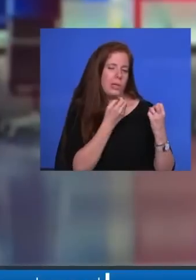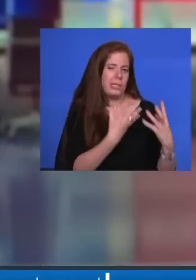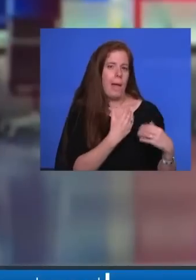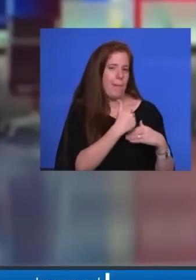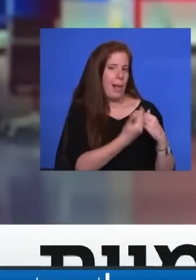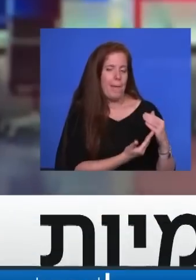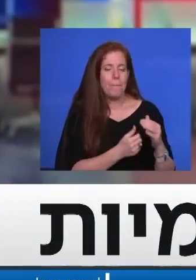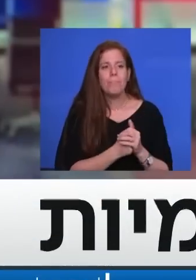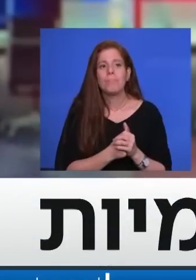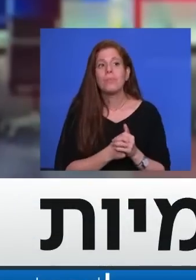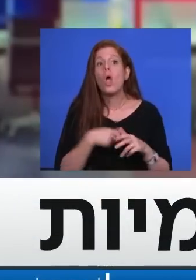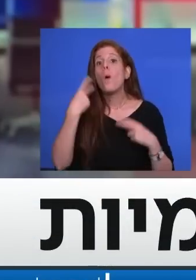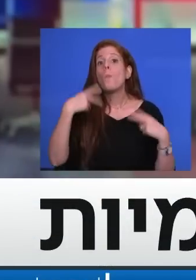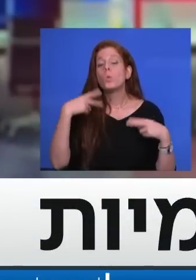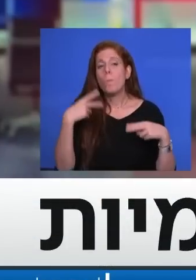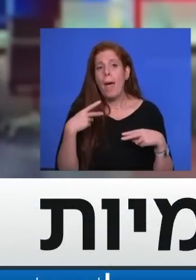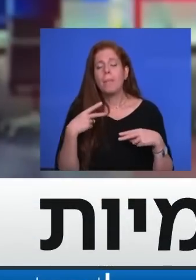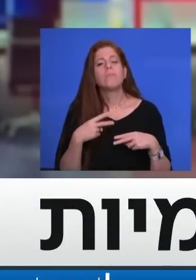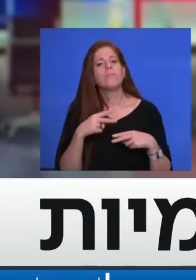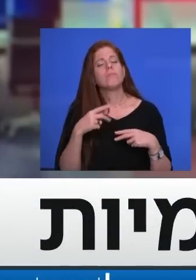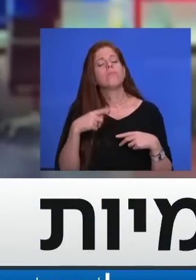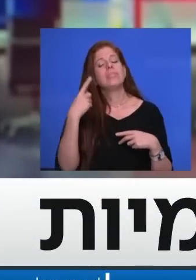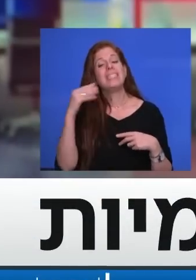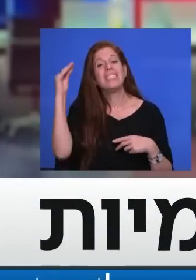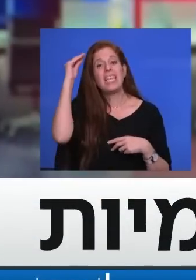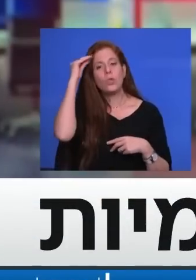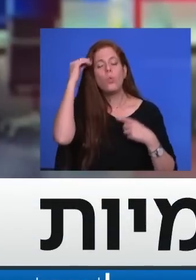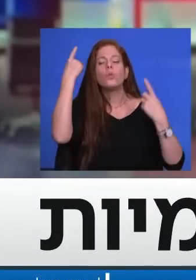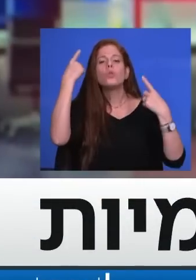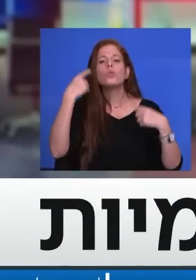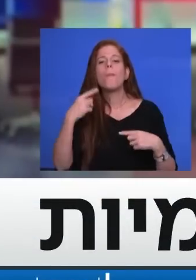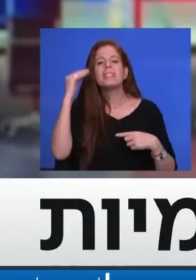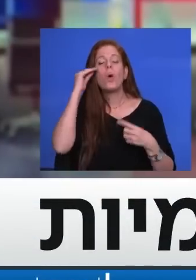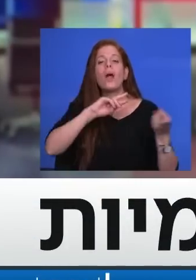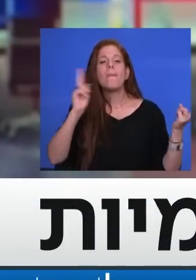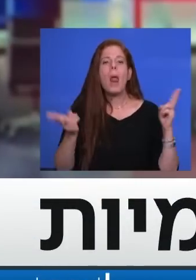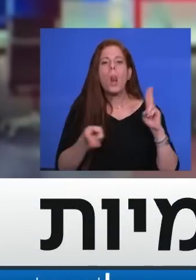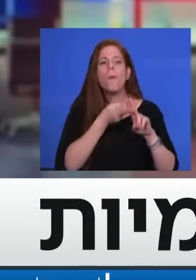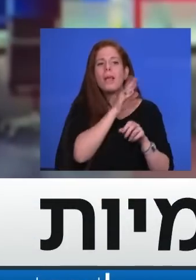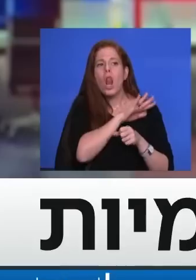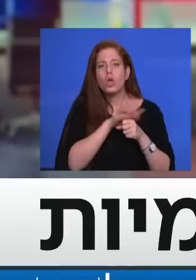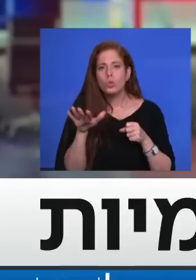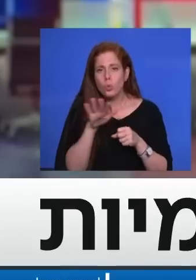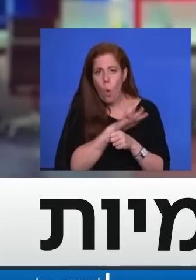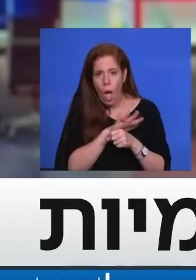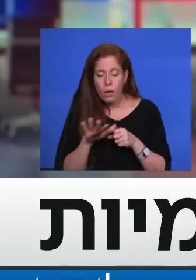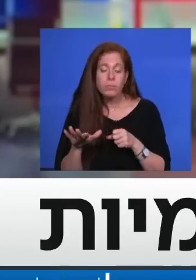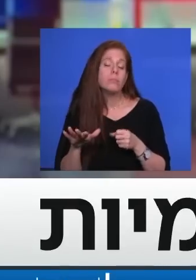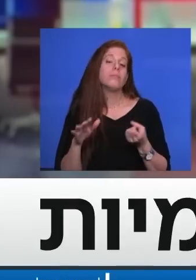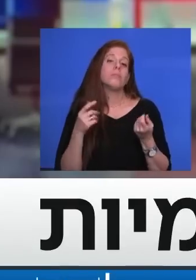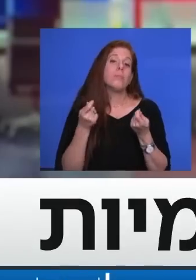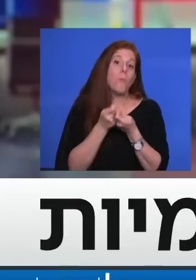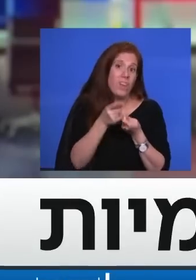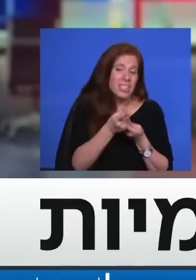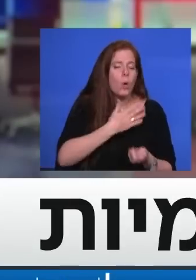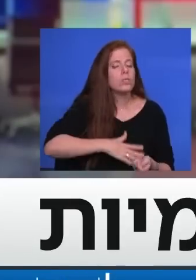בעוד יומיים, ה-27 בינואר, יציין העולם את יום הזיכרון הבינלאומי לשואה. במובן הזה, אנחנו רוצים לדבר